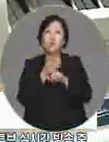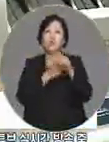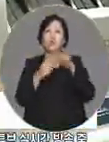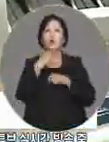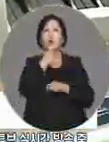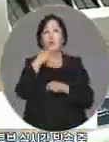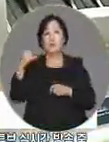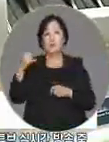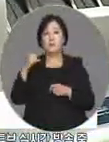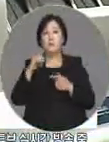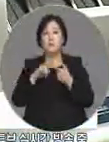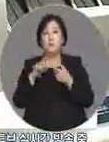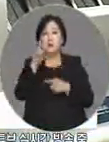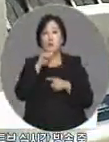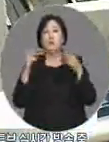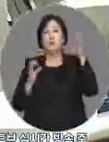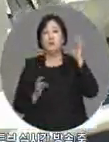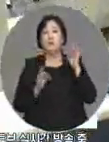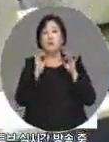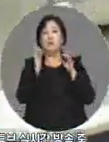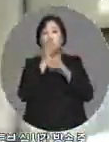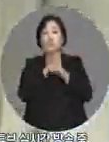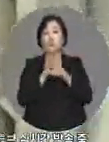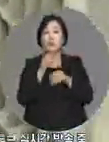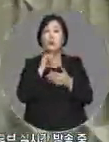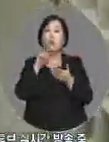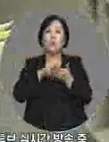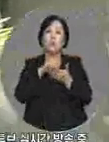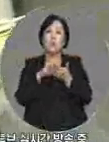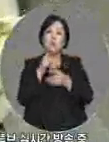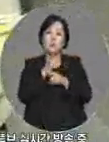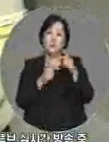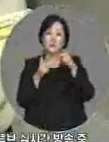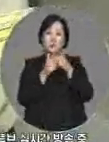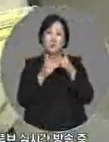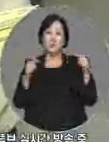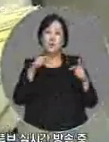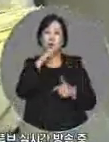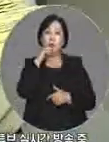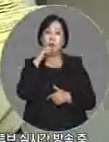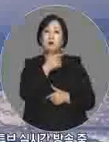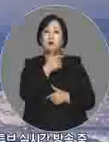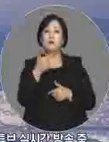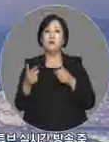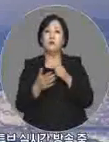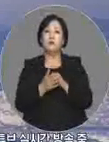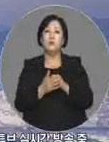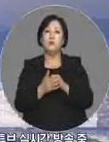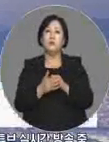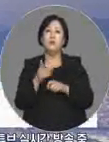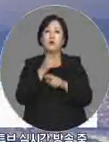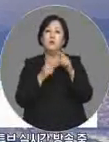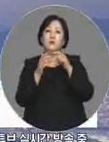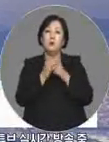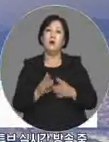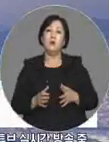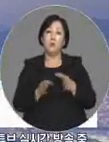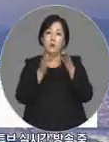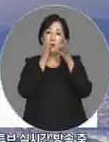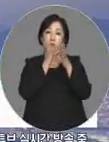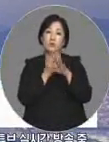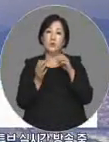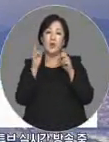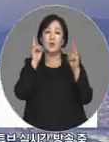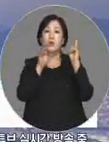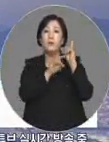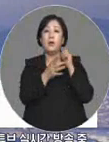때문에 기업들은 가만히 앉아서 갚아야 할 빚이 늘어나는 손해를 보고 있습니다. 고환율에 따른 불확실성이 커지면서